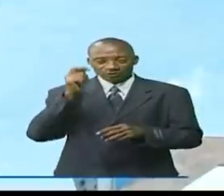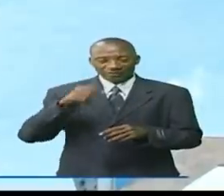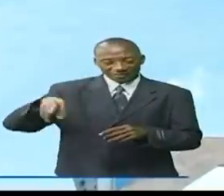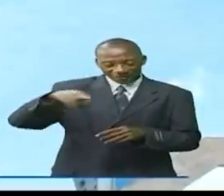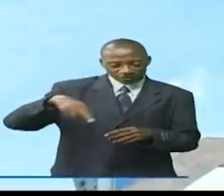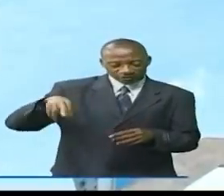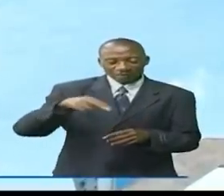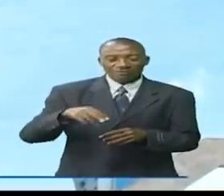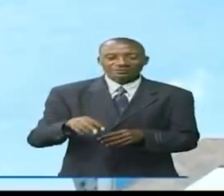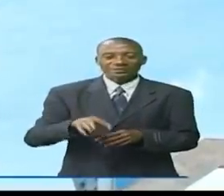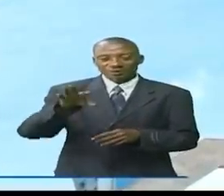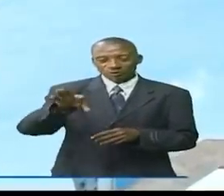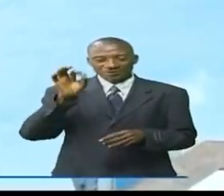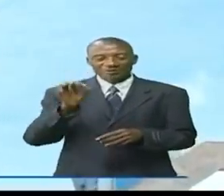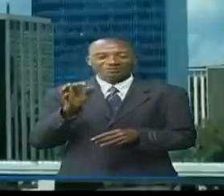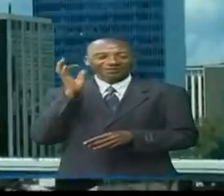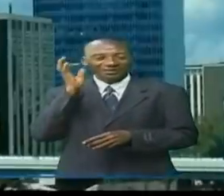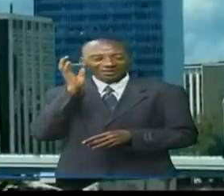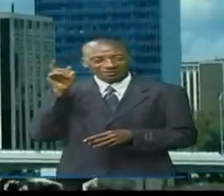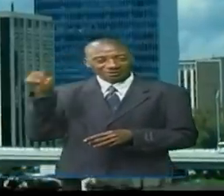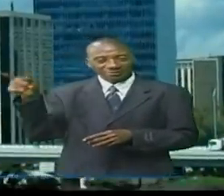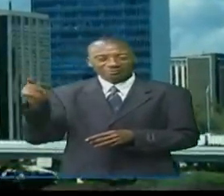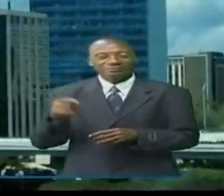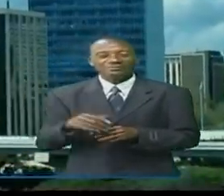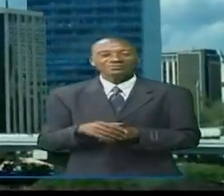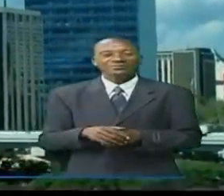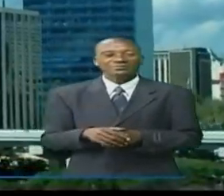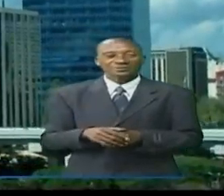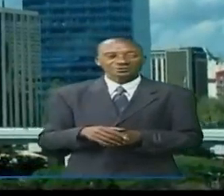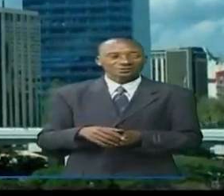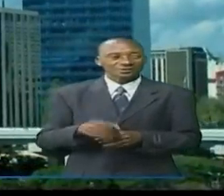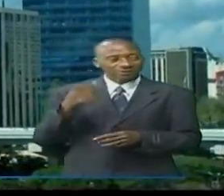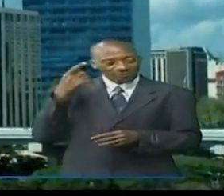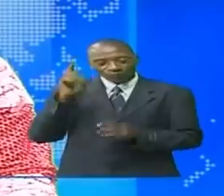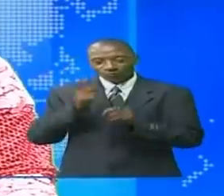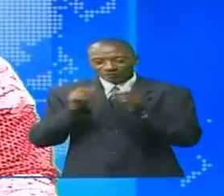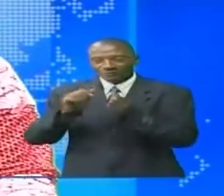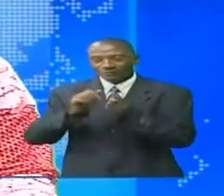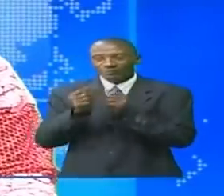choisir de Nairobi jusqu'à Kousséma pour la RTNC.